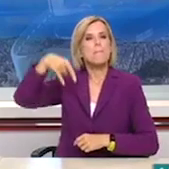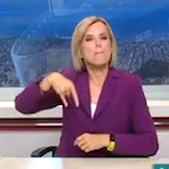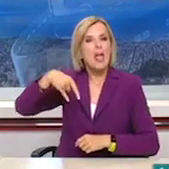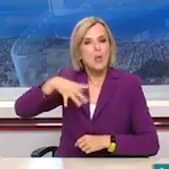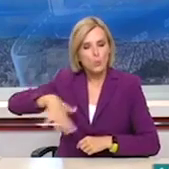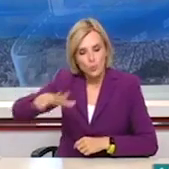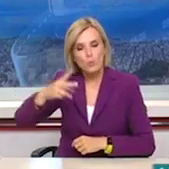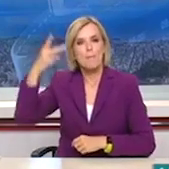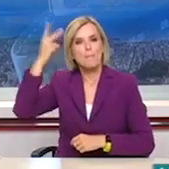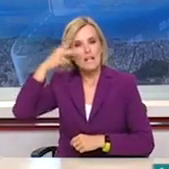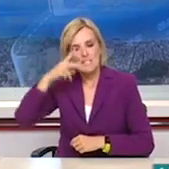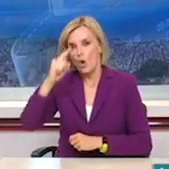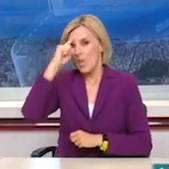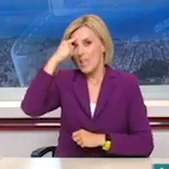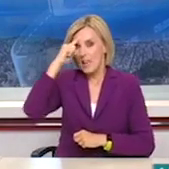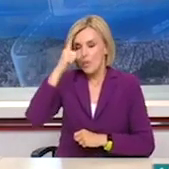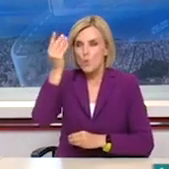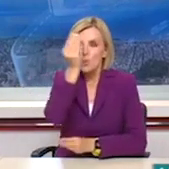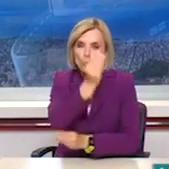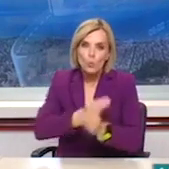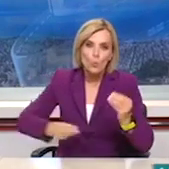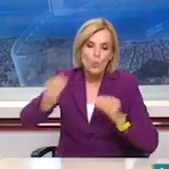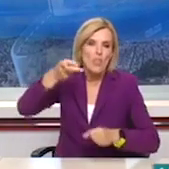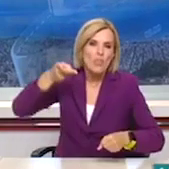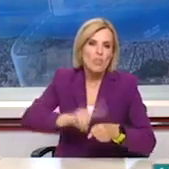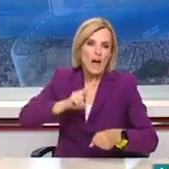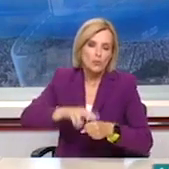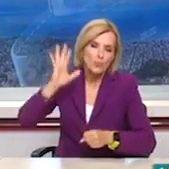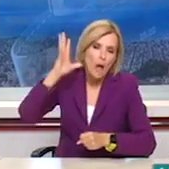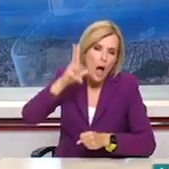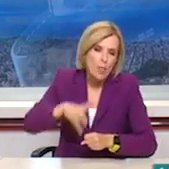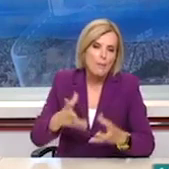το Μεξικό και η Ινδία καταγράφουν τους περισσότερους θανάτους ανά ημέρα.